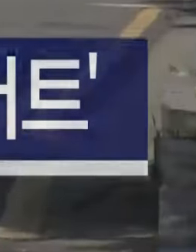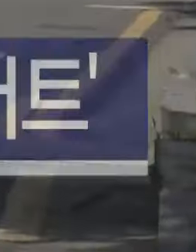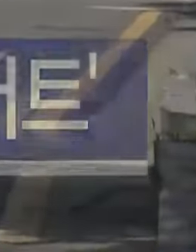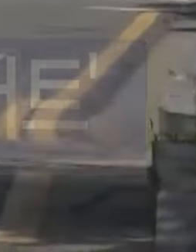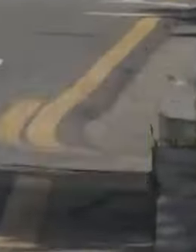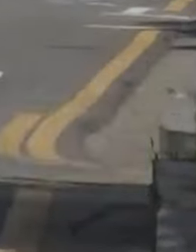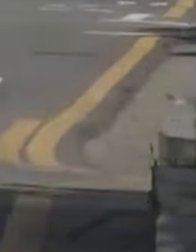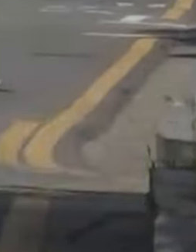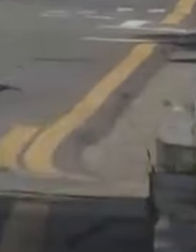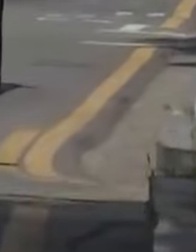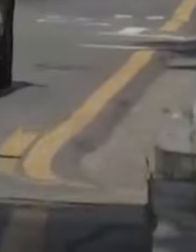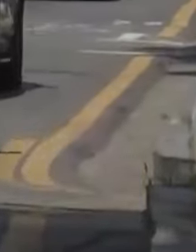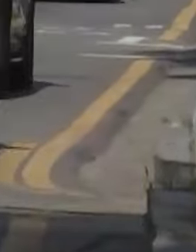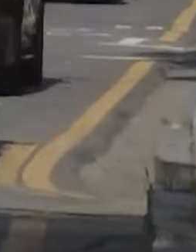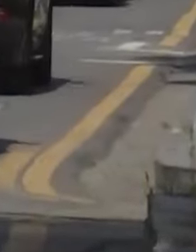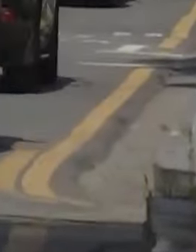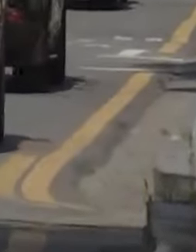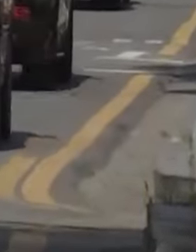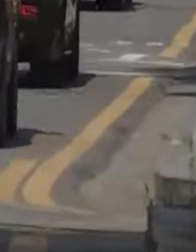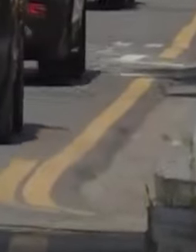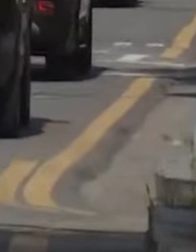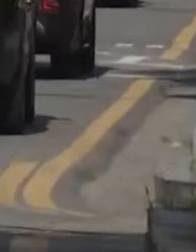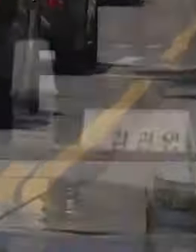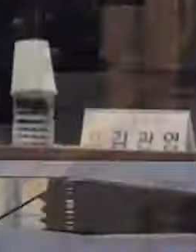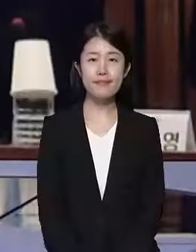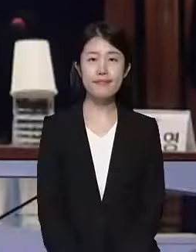만들겠다는 구상입니다.